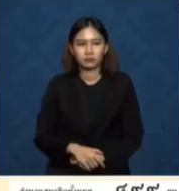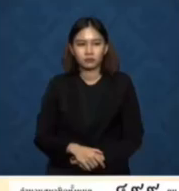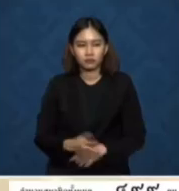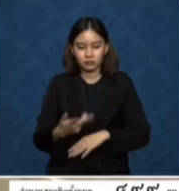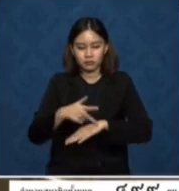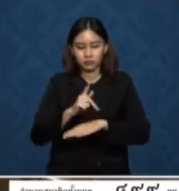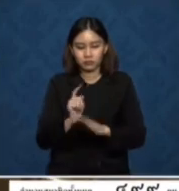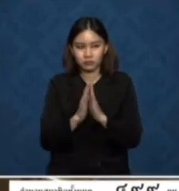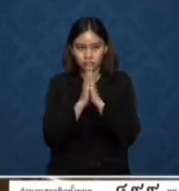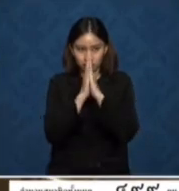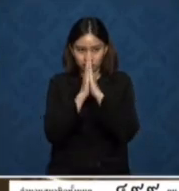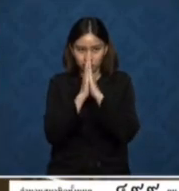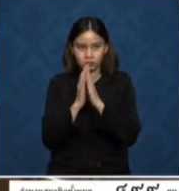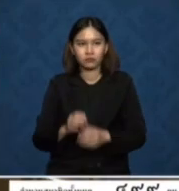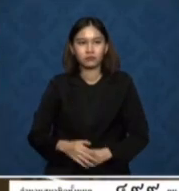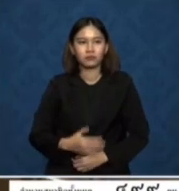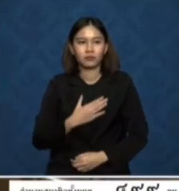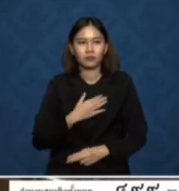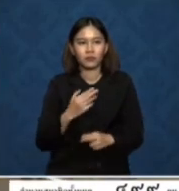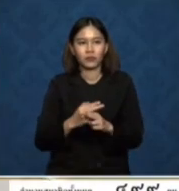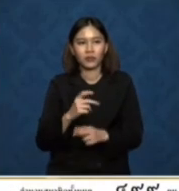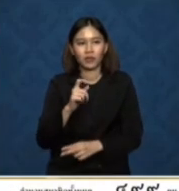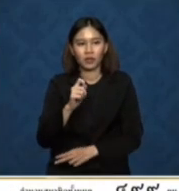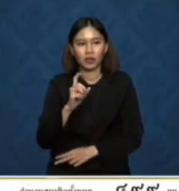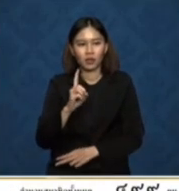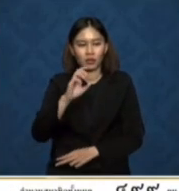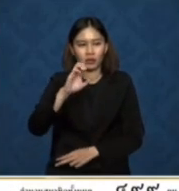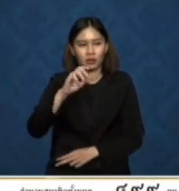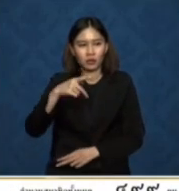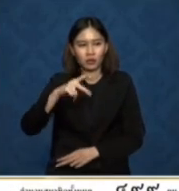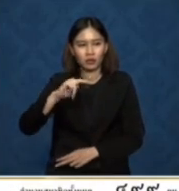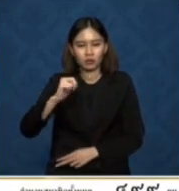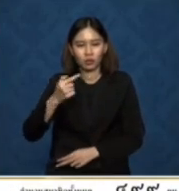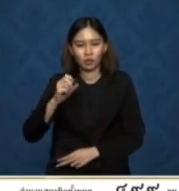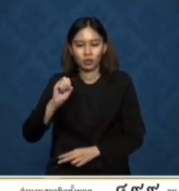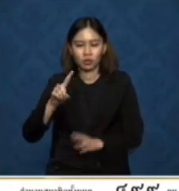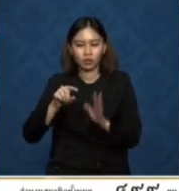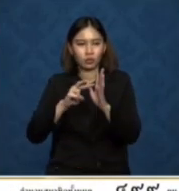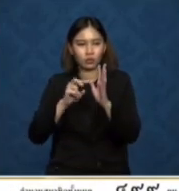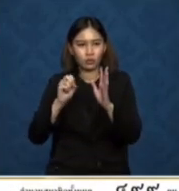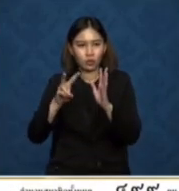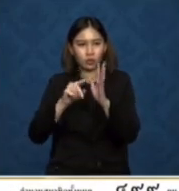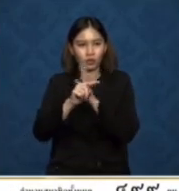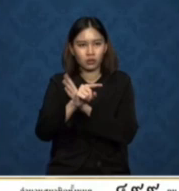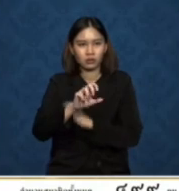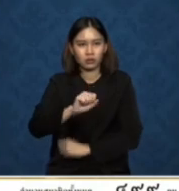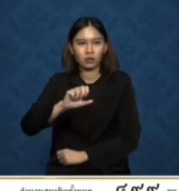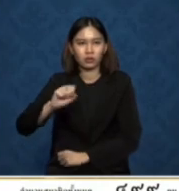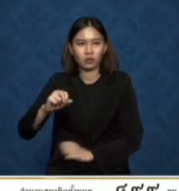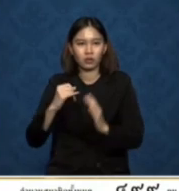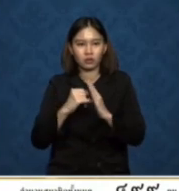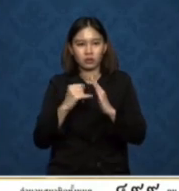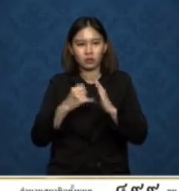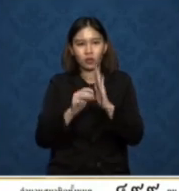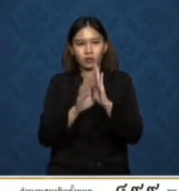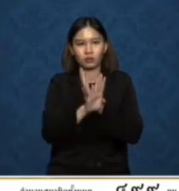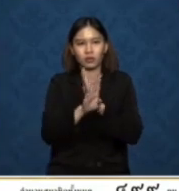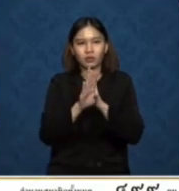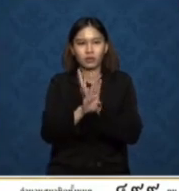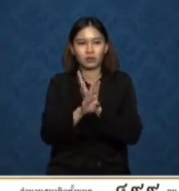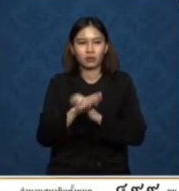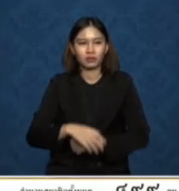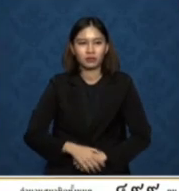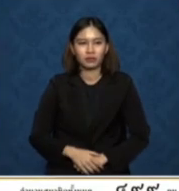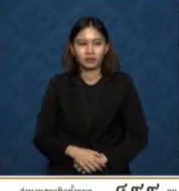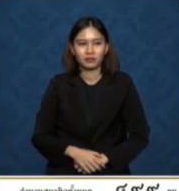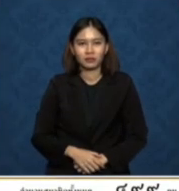กับเรีนท่านประทานสภาที่ขรบ กับผมในดิพงทิติพิทยา สมาชิสภาผู้แนละสะดอน จังหวดบุริลำเขีย